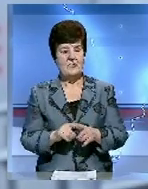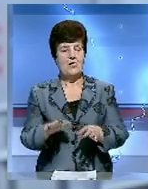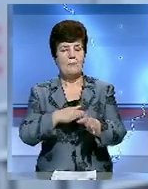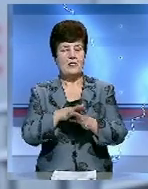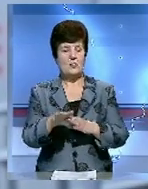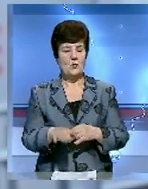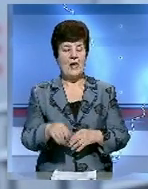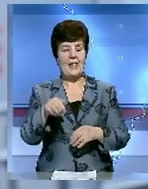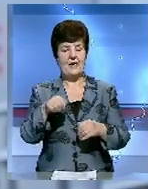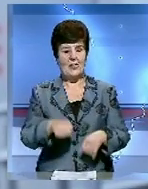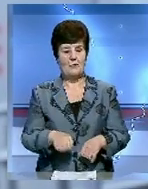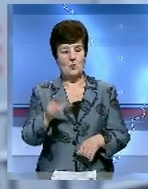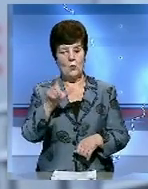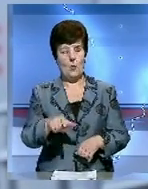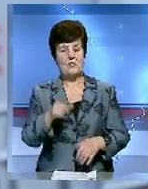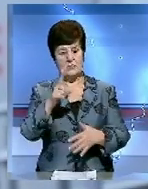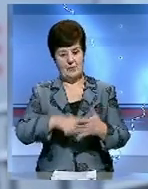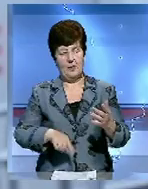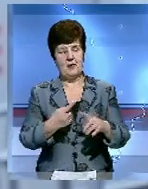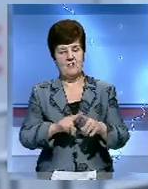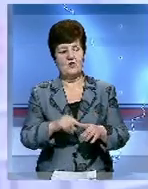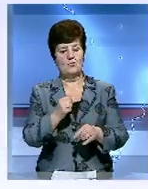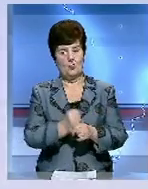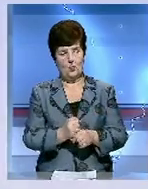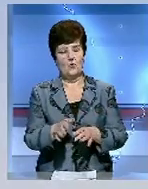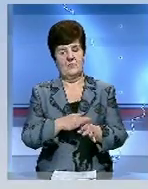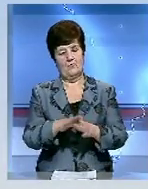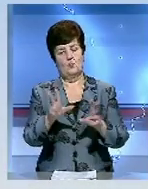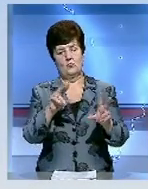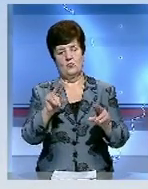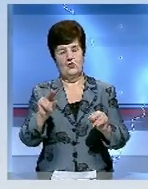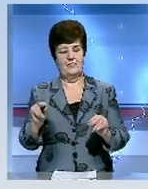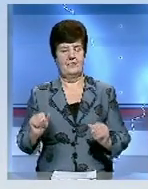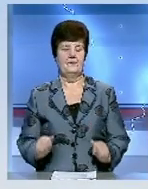omului, și sperăm că acest lucru se va solda cu un succes.